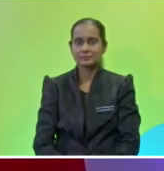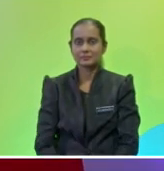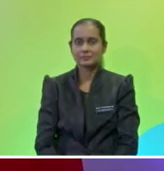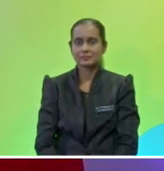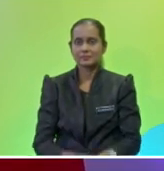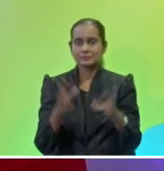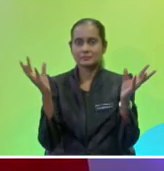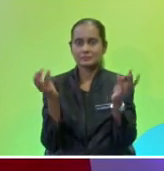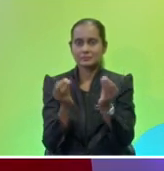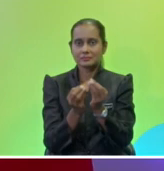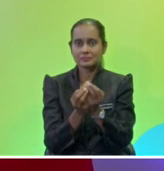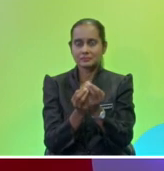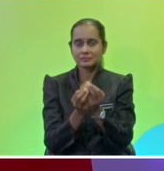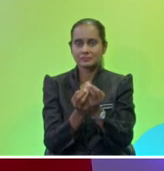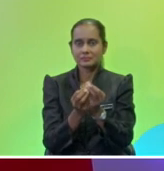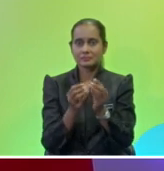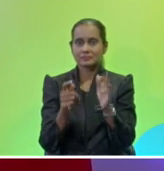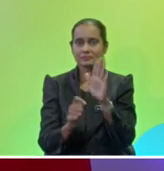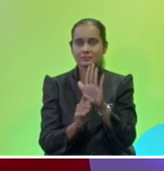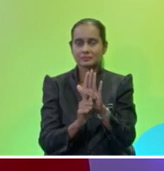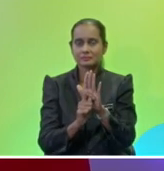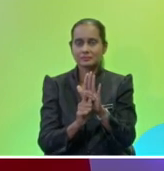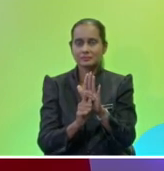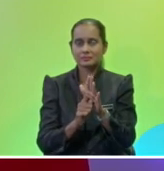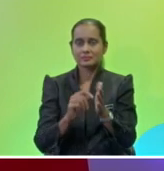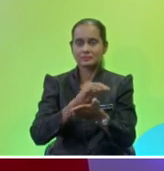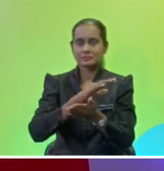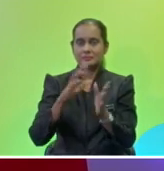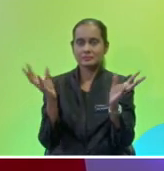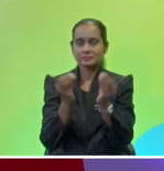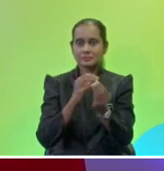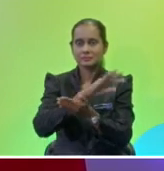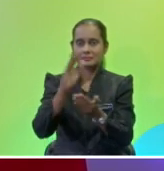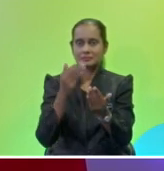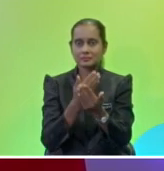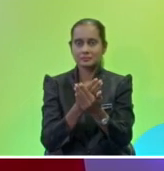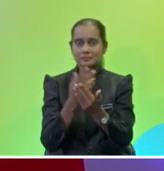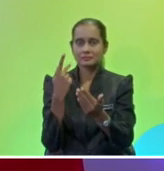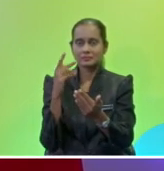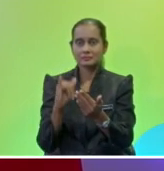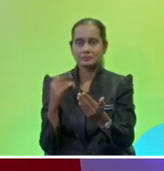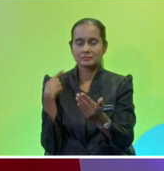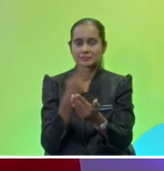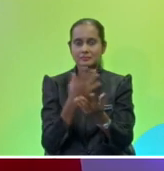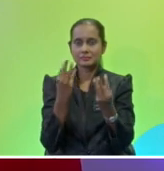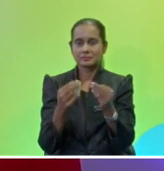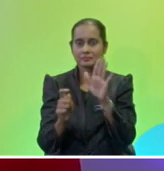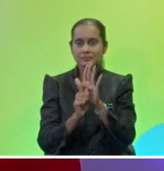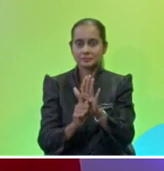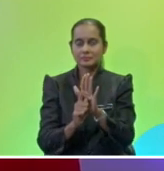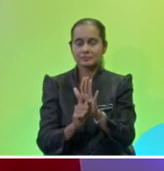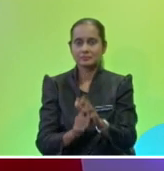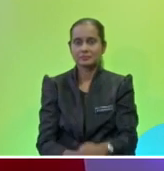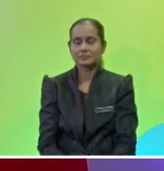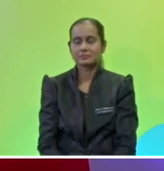sama dengan ini menunjukkan jumlah ke semua yang kita tambah tadi Heeh jadi kalau kita tulis